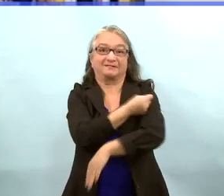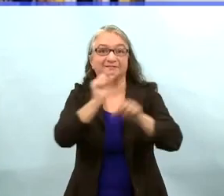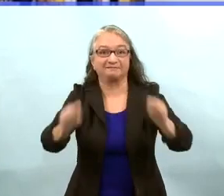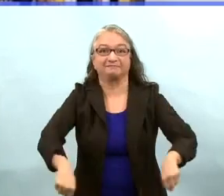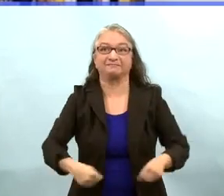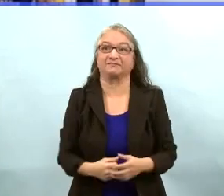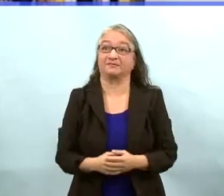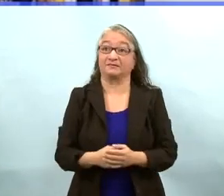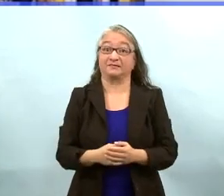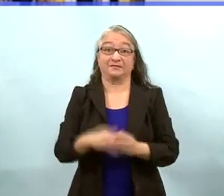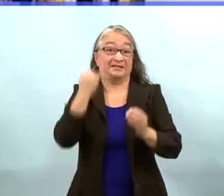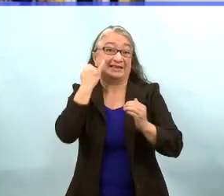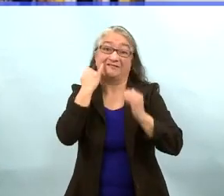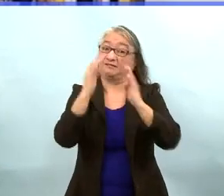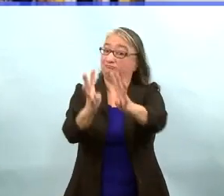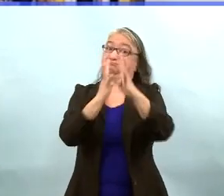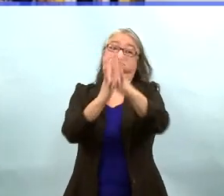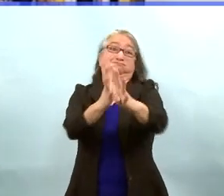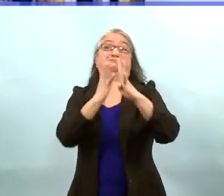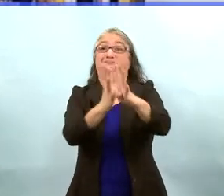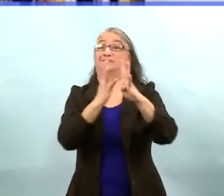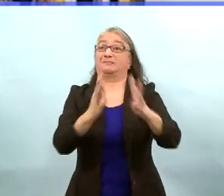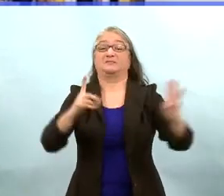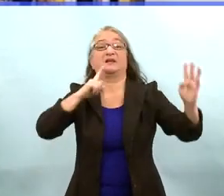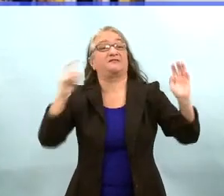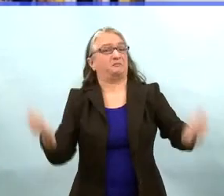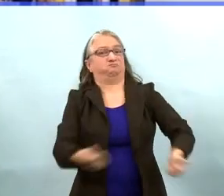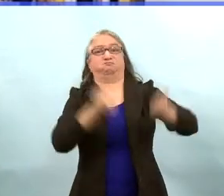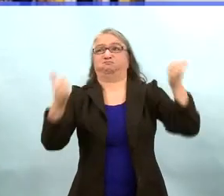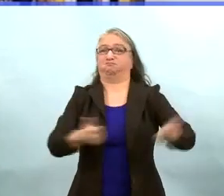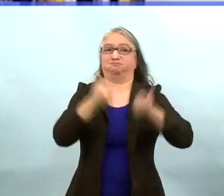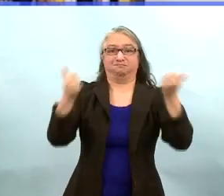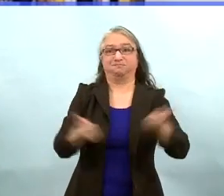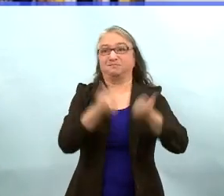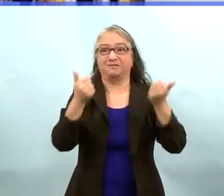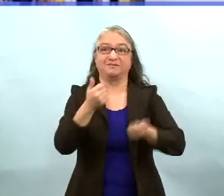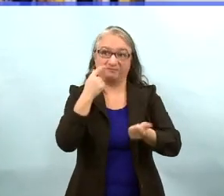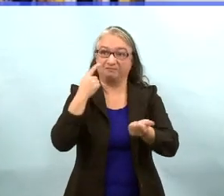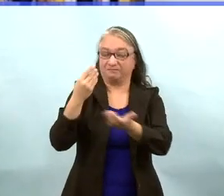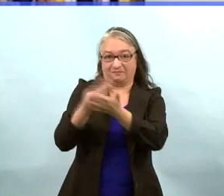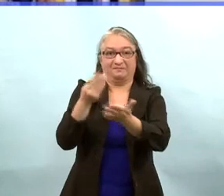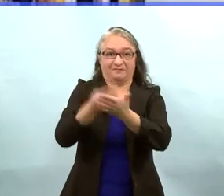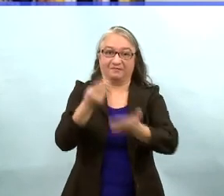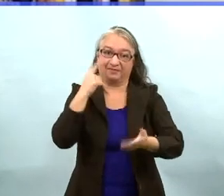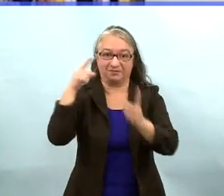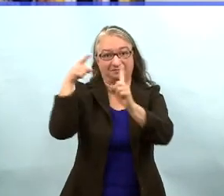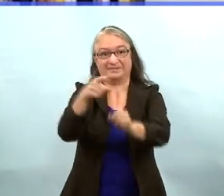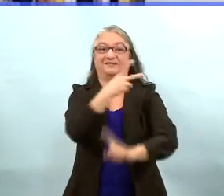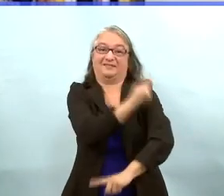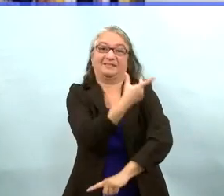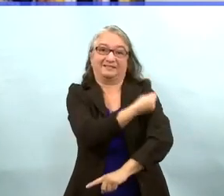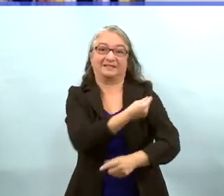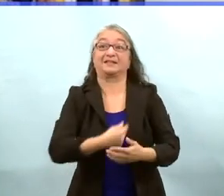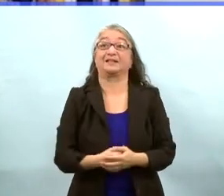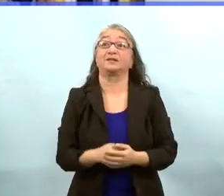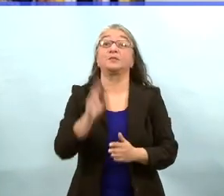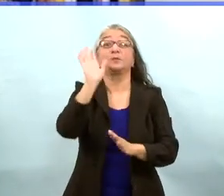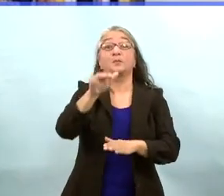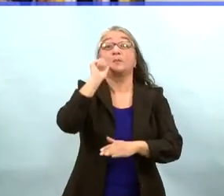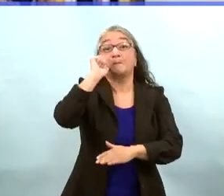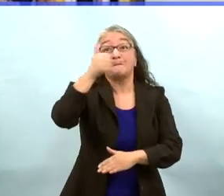cette demande. Et en fait, on nous a dit que les cargaisons du vaccin vont arriver à Winnipeg dès demain. Et il y a encore plus de bonnes